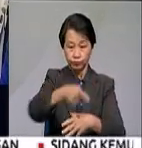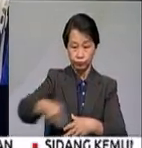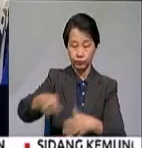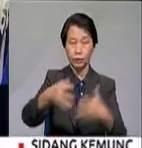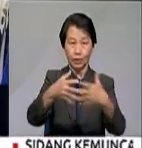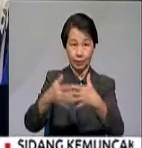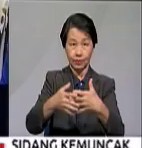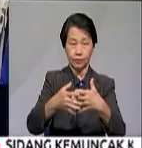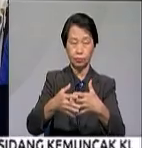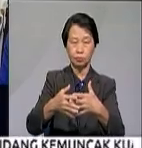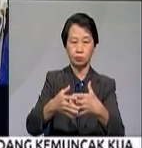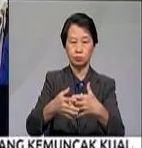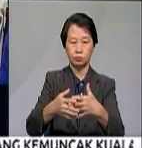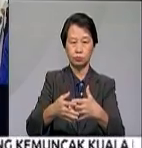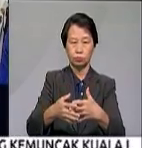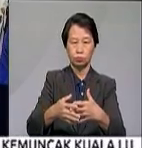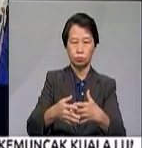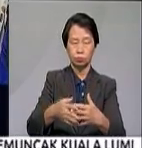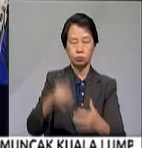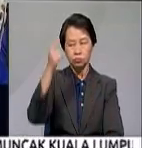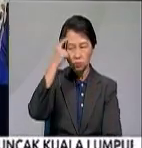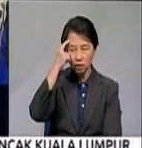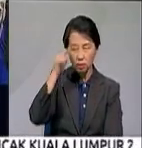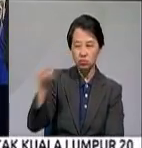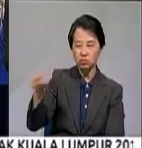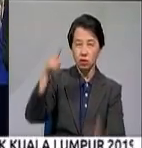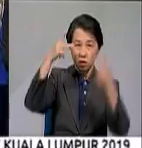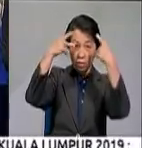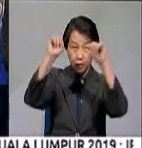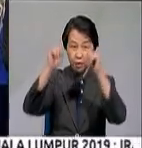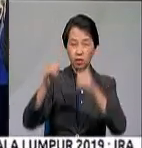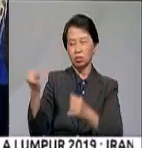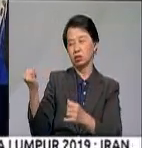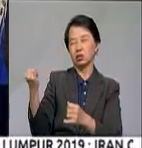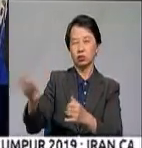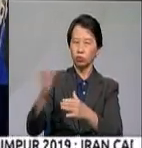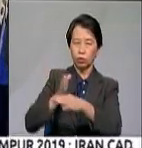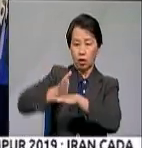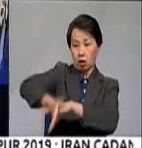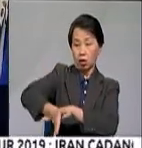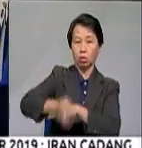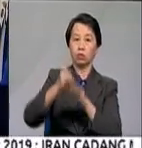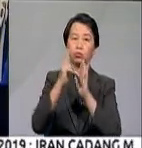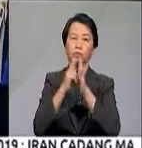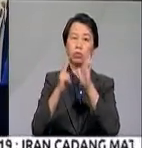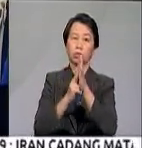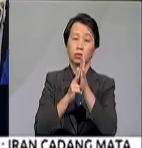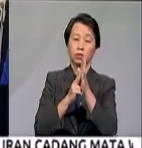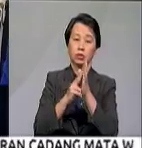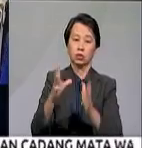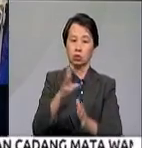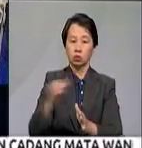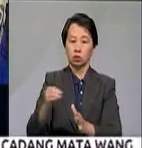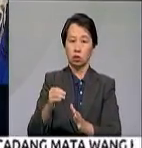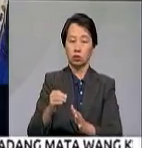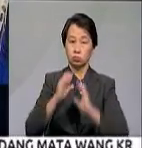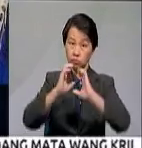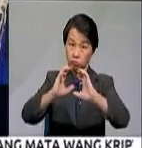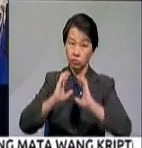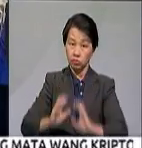Amerika Syarikat berpendapat bahawa dia telah melanggar undang-undang dan atau